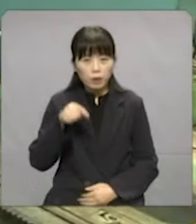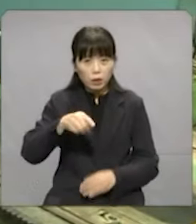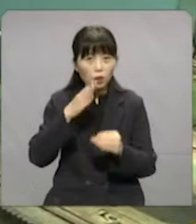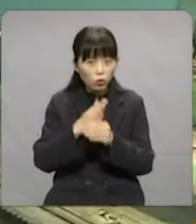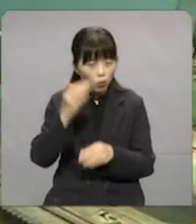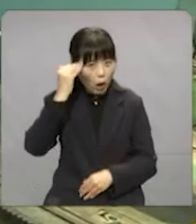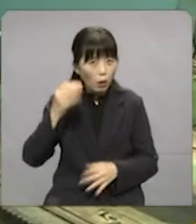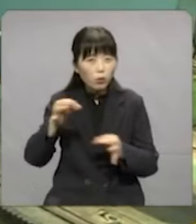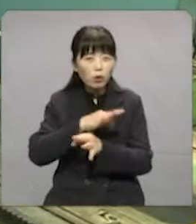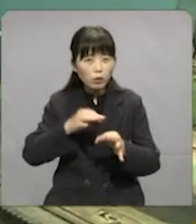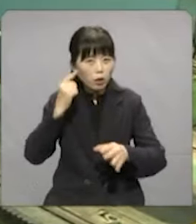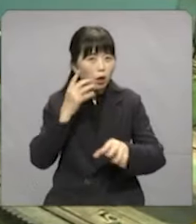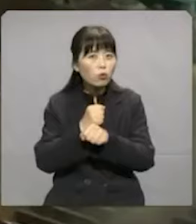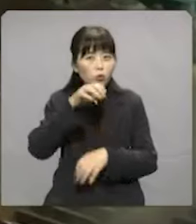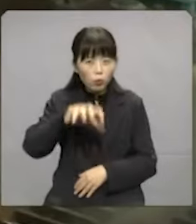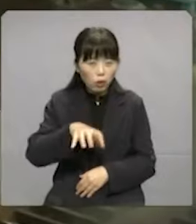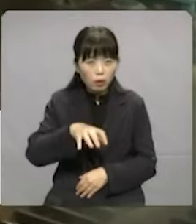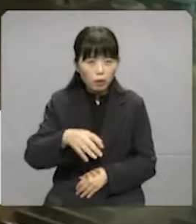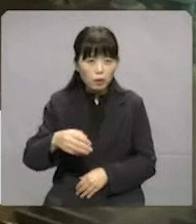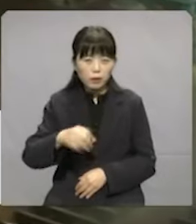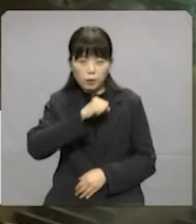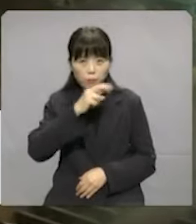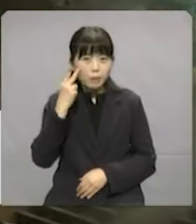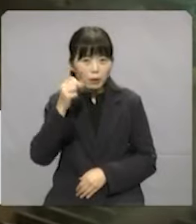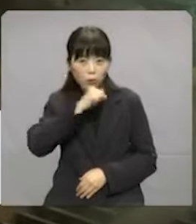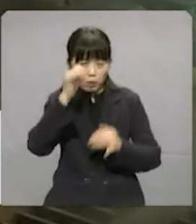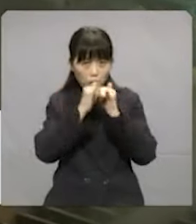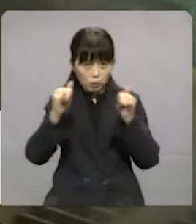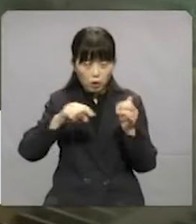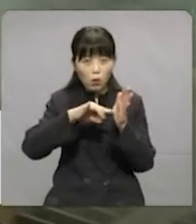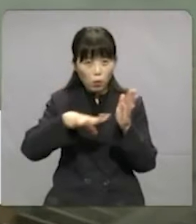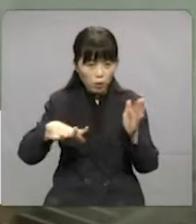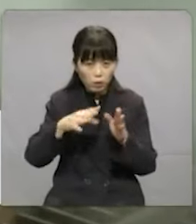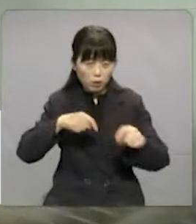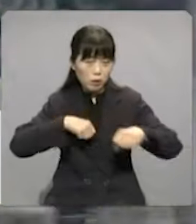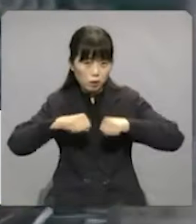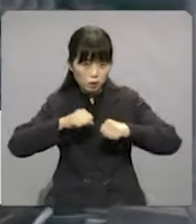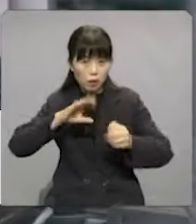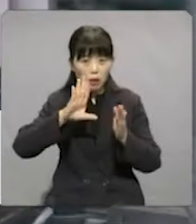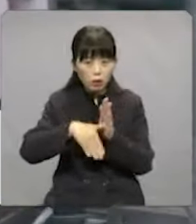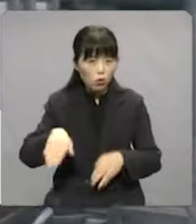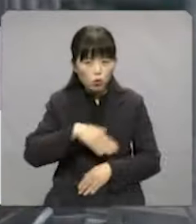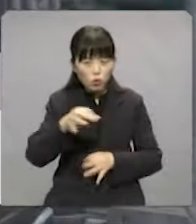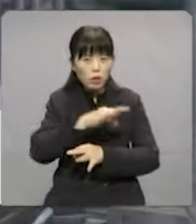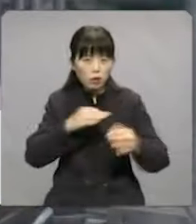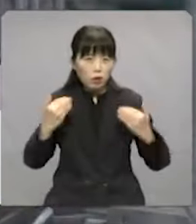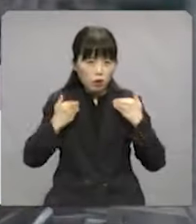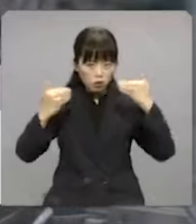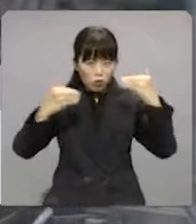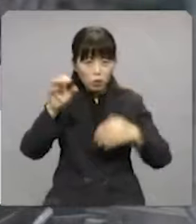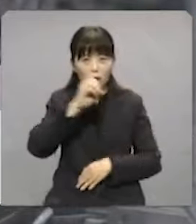가운데 한국경제연구원은 트럼프 당선인의 관세 정책이 실행될 경우 우리 경제